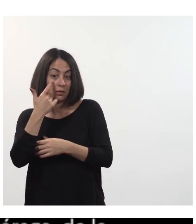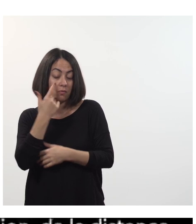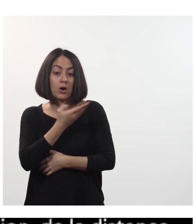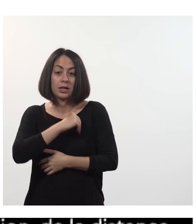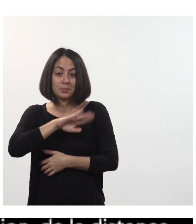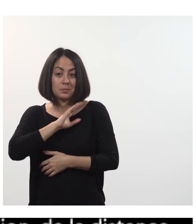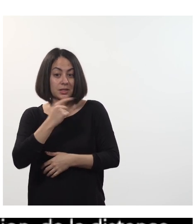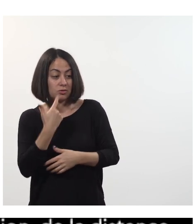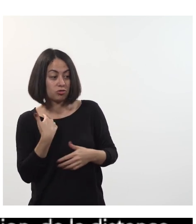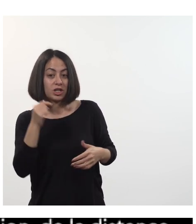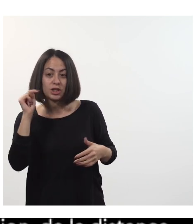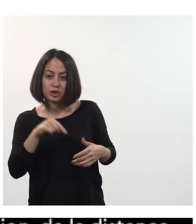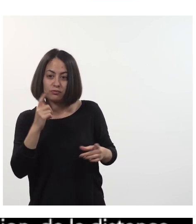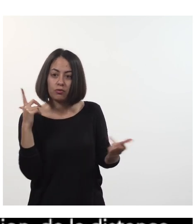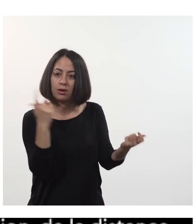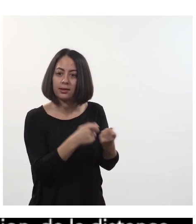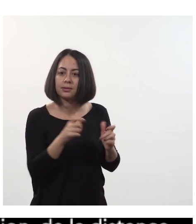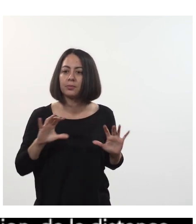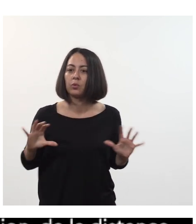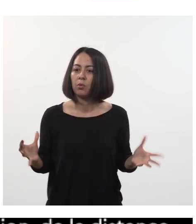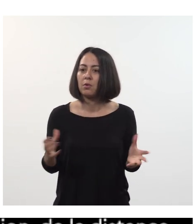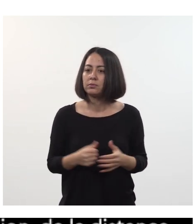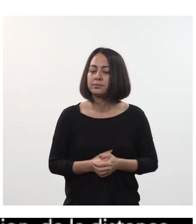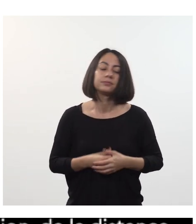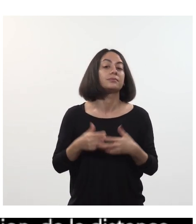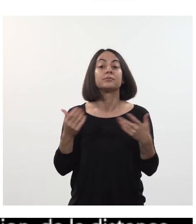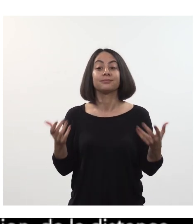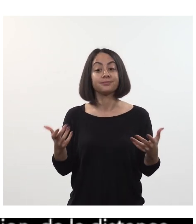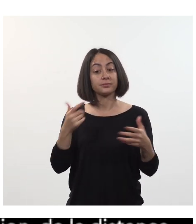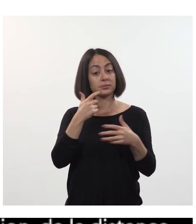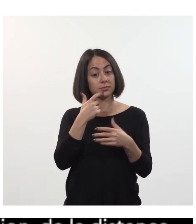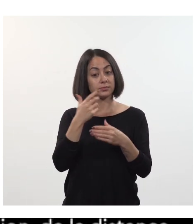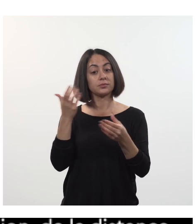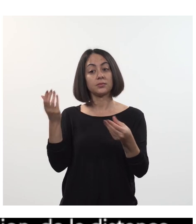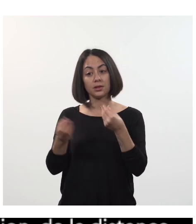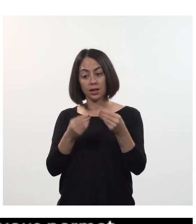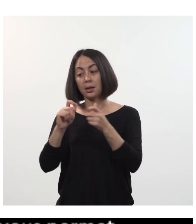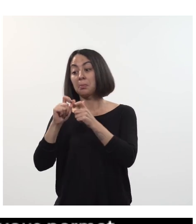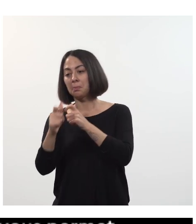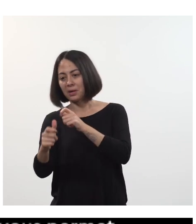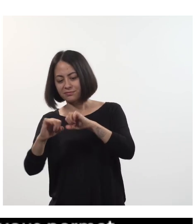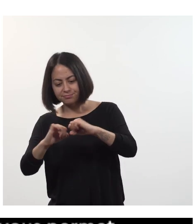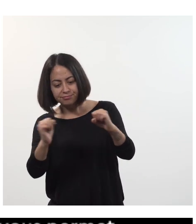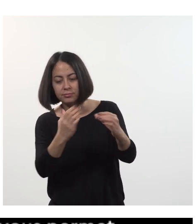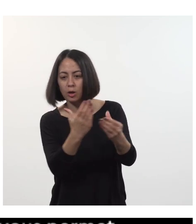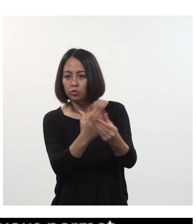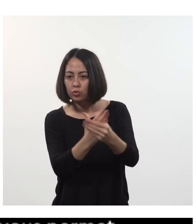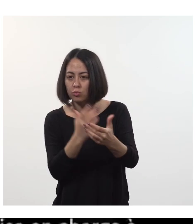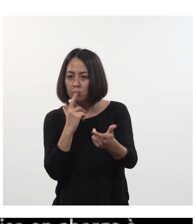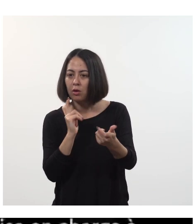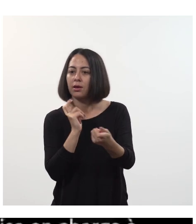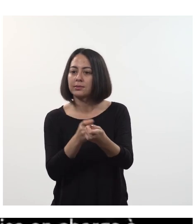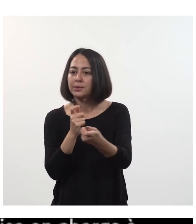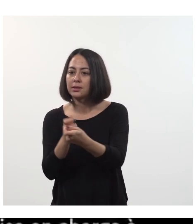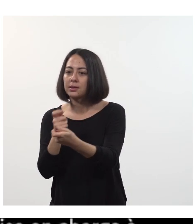où vous allez retrouver les différents documents qui vous permettront de mettre en place différentes mesures. Donc, je vous ai remis,